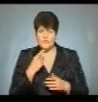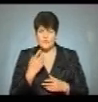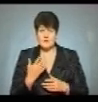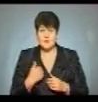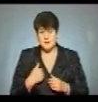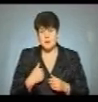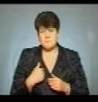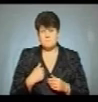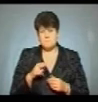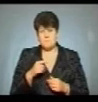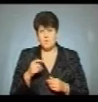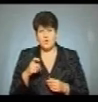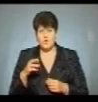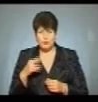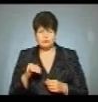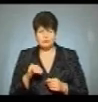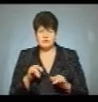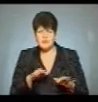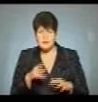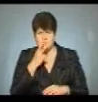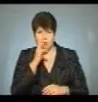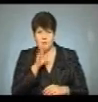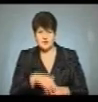от по ходу діла ми побачили.